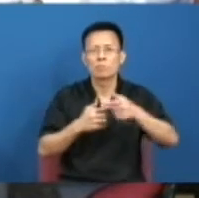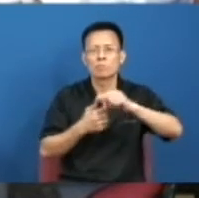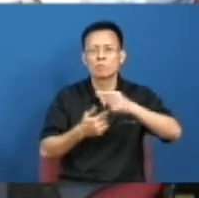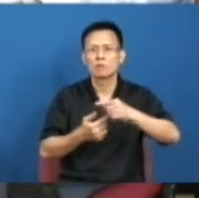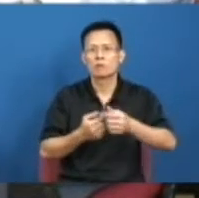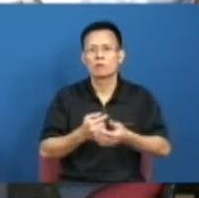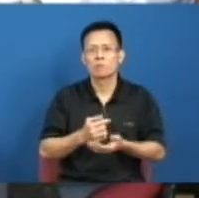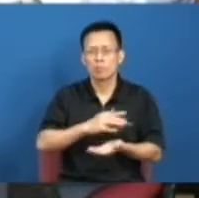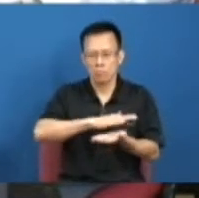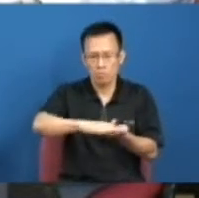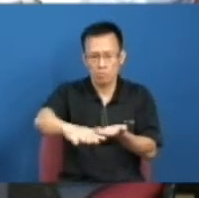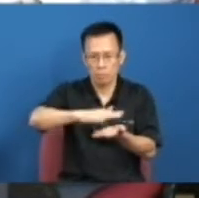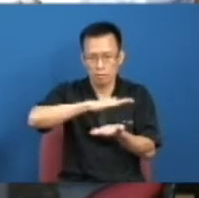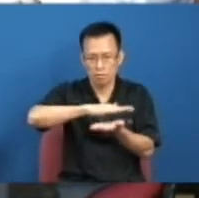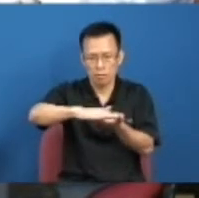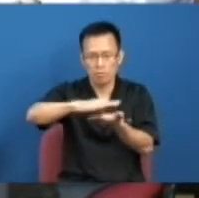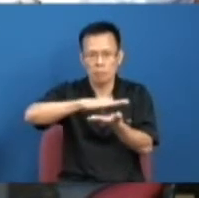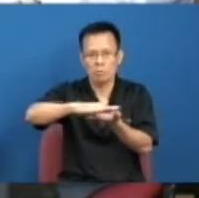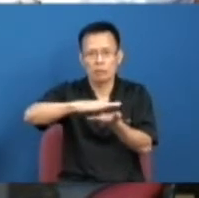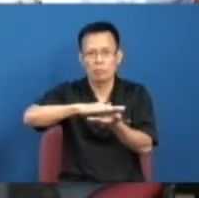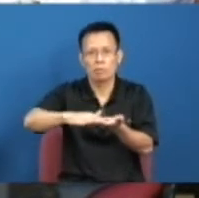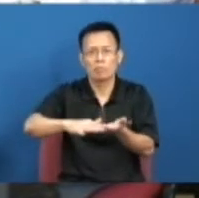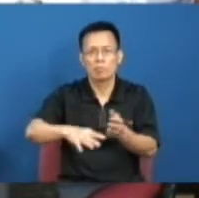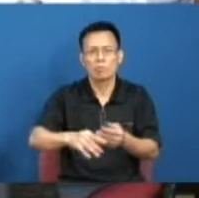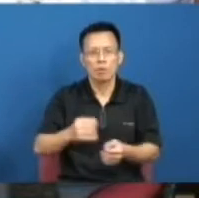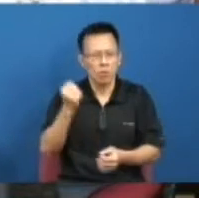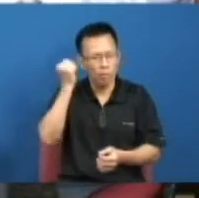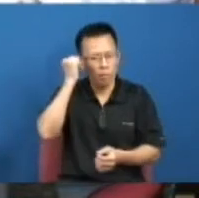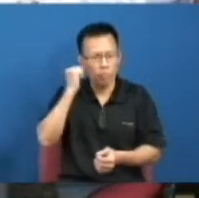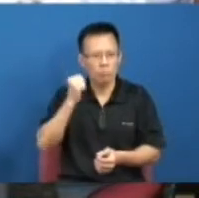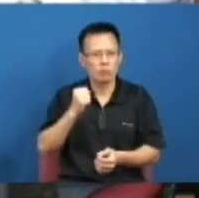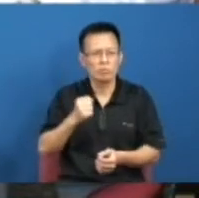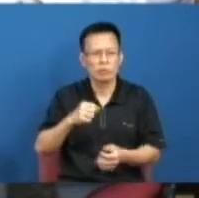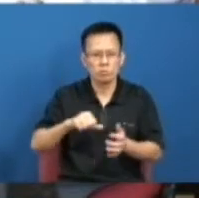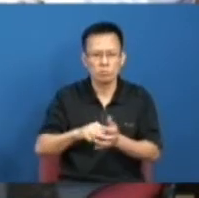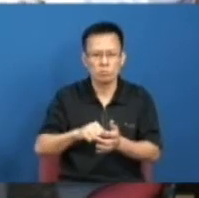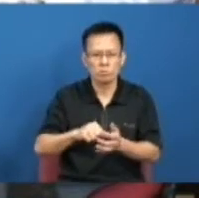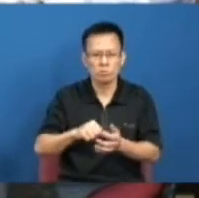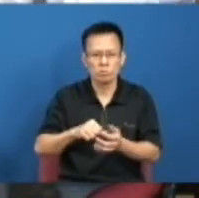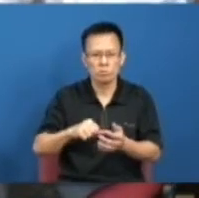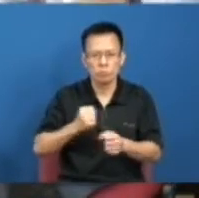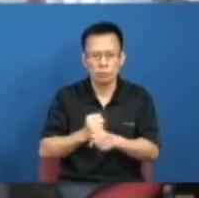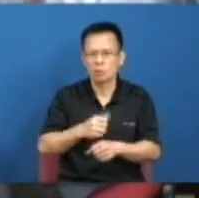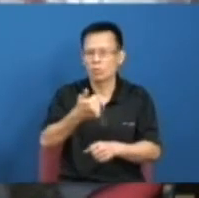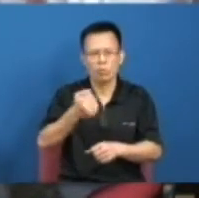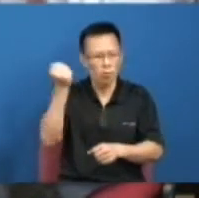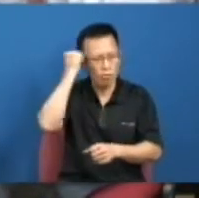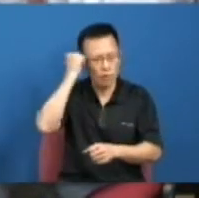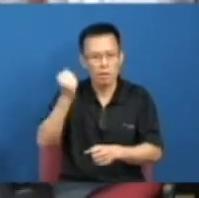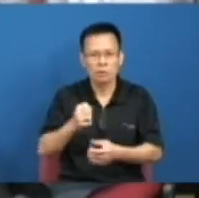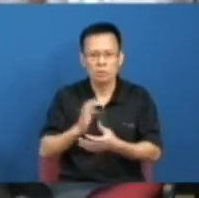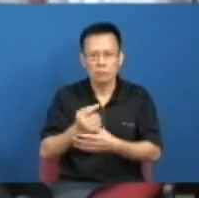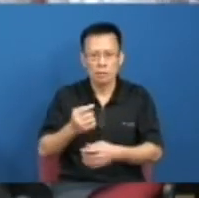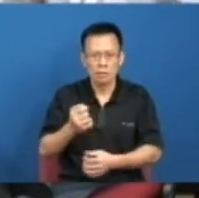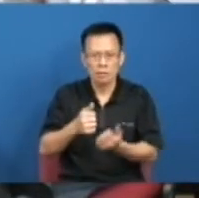這個 shipping bling 呢這種是很難做得理想的、 嗯、 因為為什麼呢因為你靠那個力度